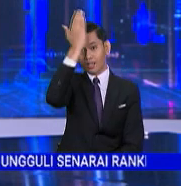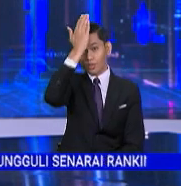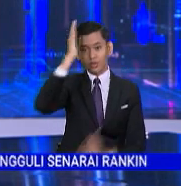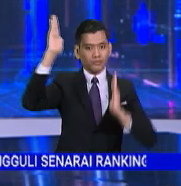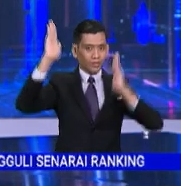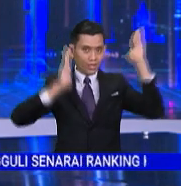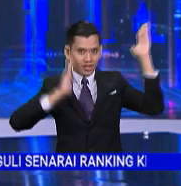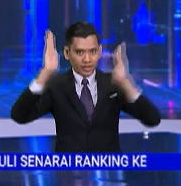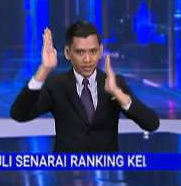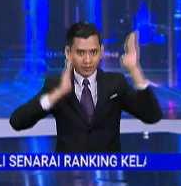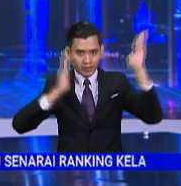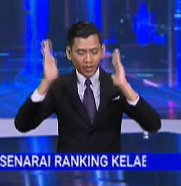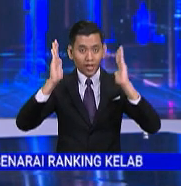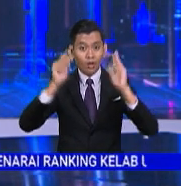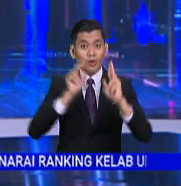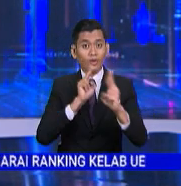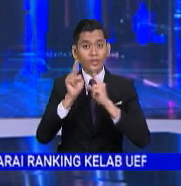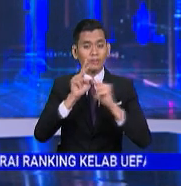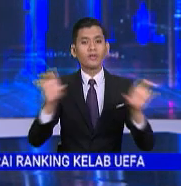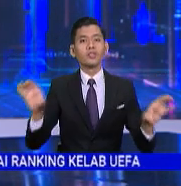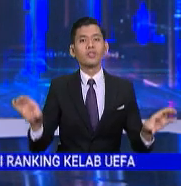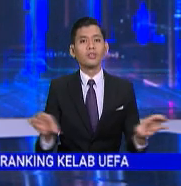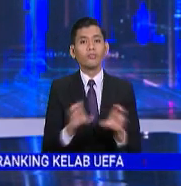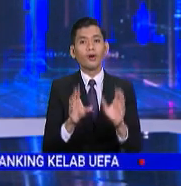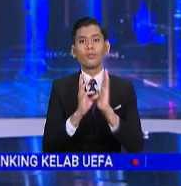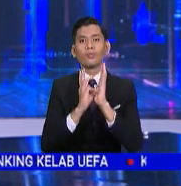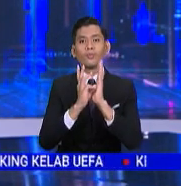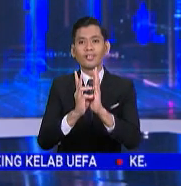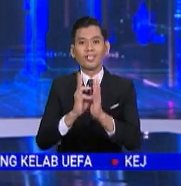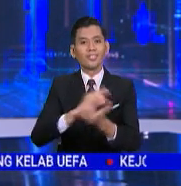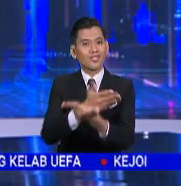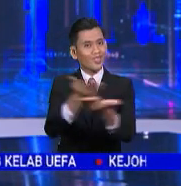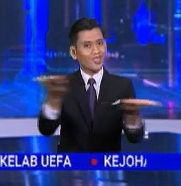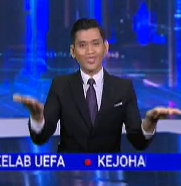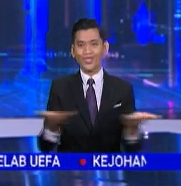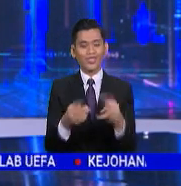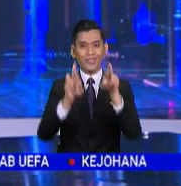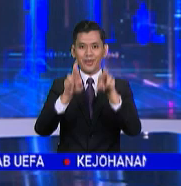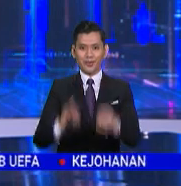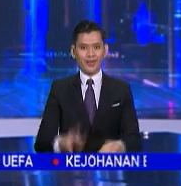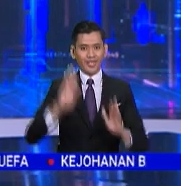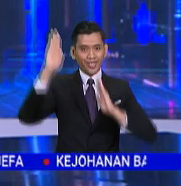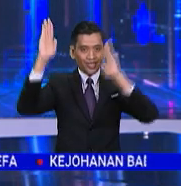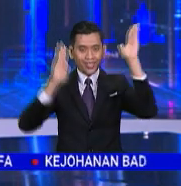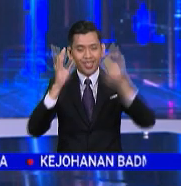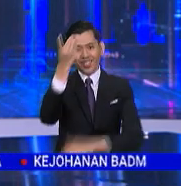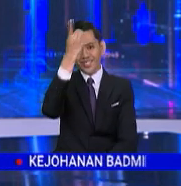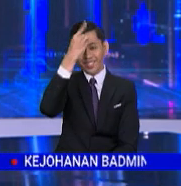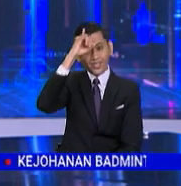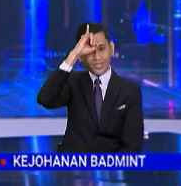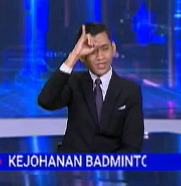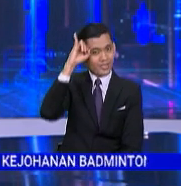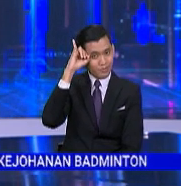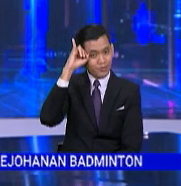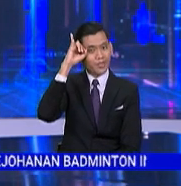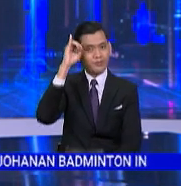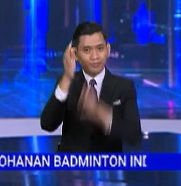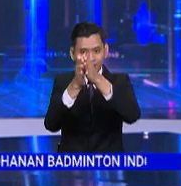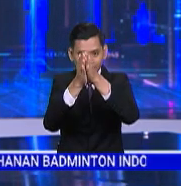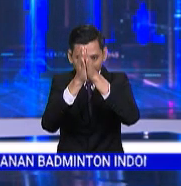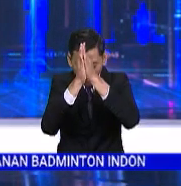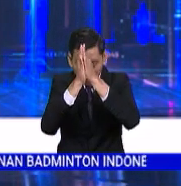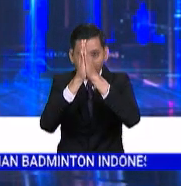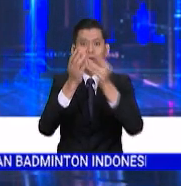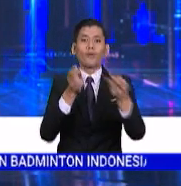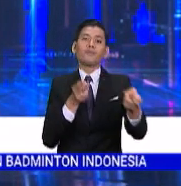Baginda. Ucapan dibuat bagi mewakili seluruh rakyat Malaysia. Datuk Seri Ismail Sabri turut sembah maklum